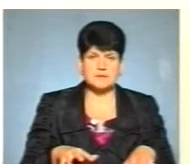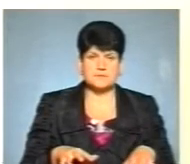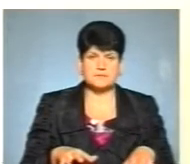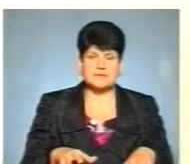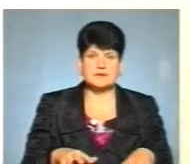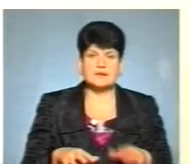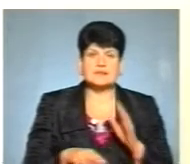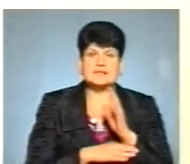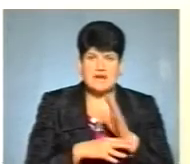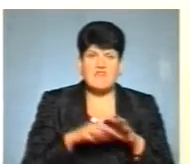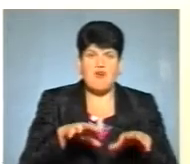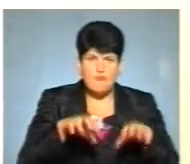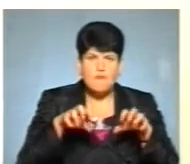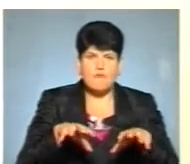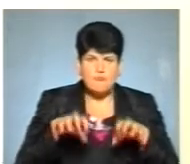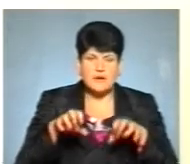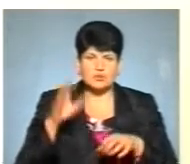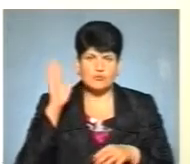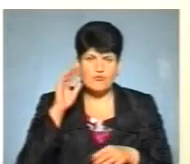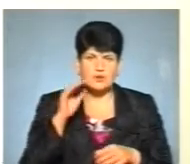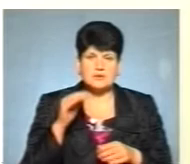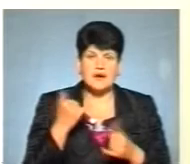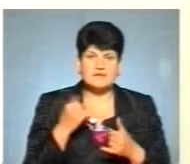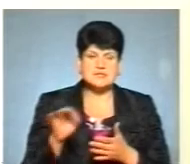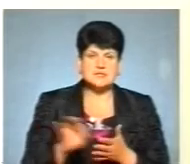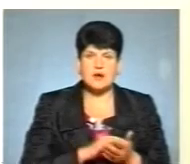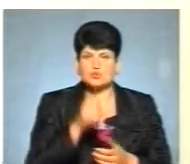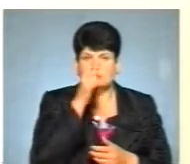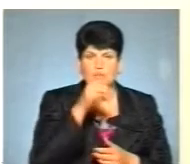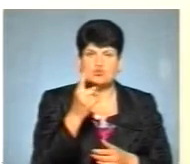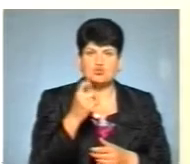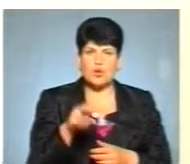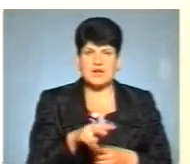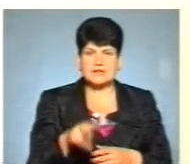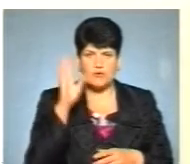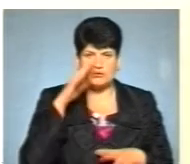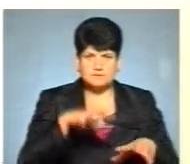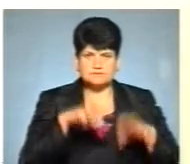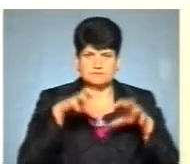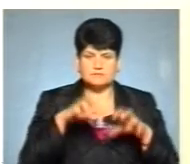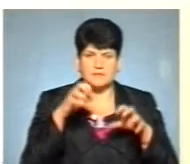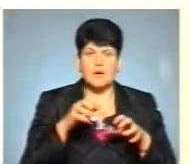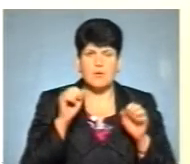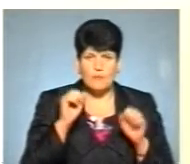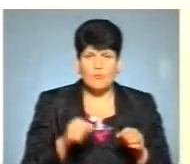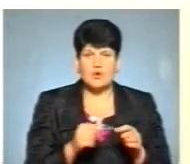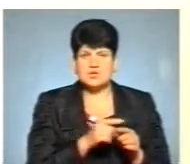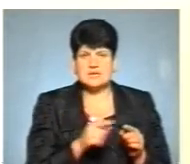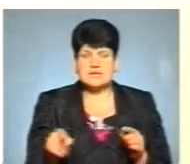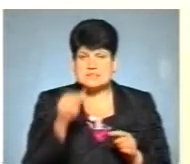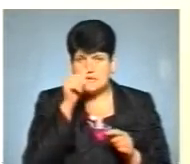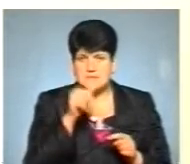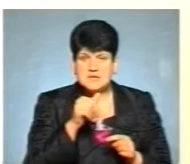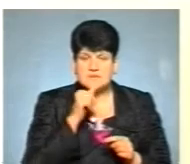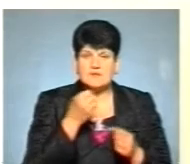дерева впитують воду. Впитують, але він зараз не впитає 100 літрів води. Він цю кількість води може впитати за місяць ліс.